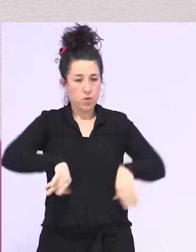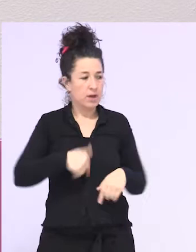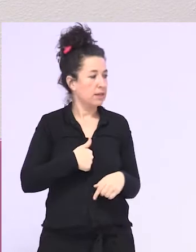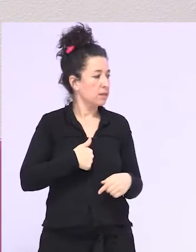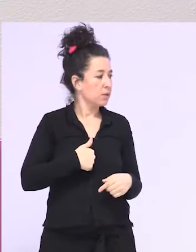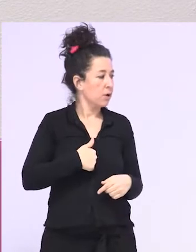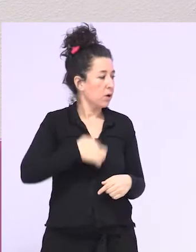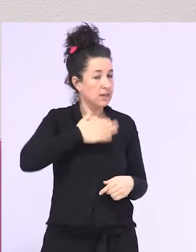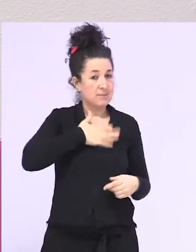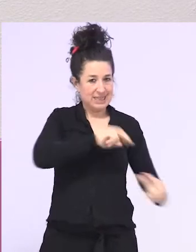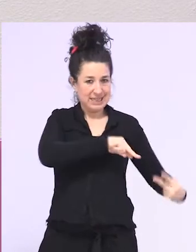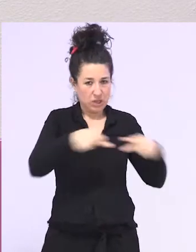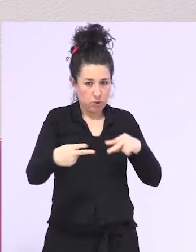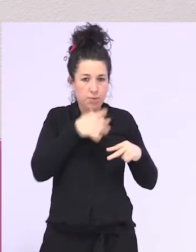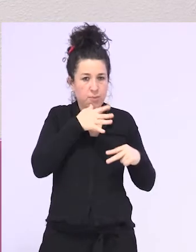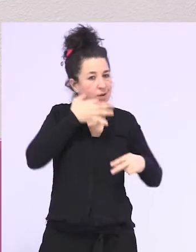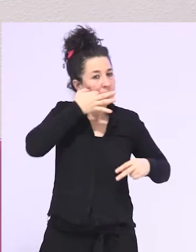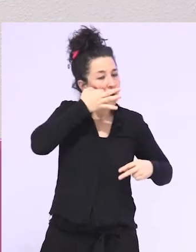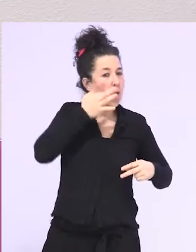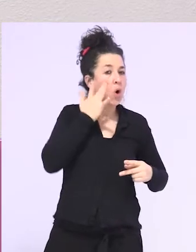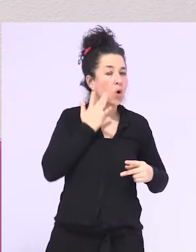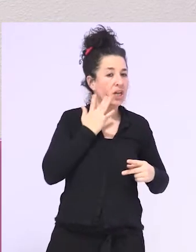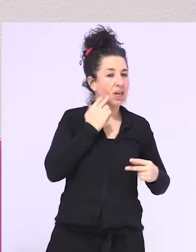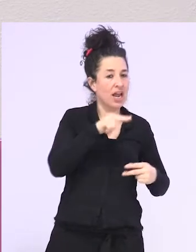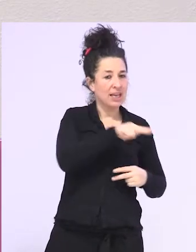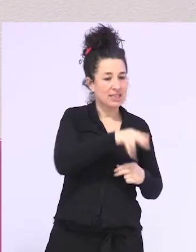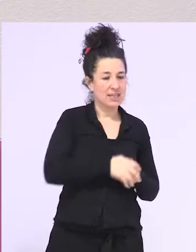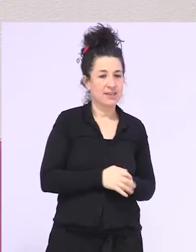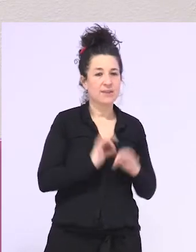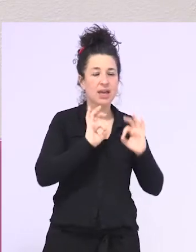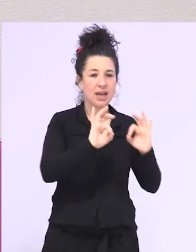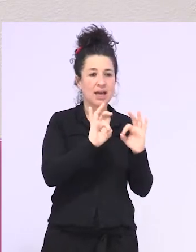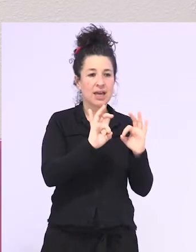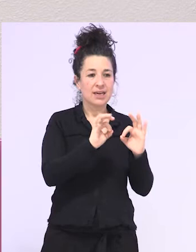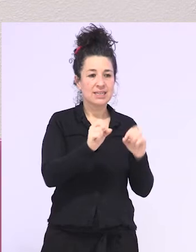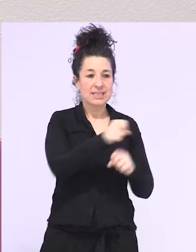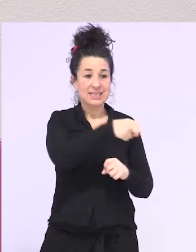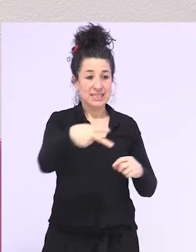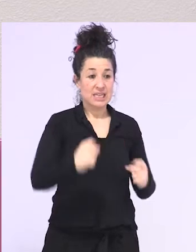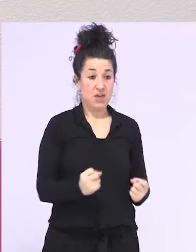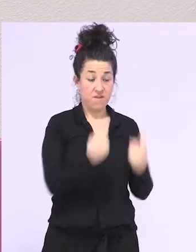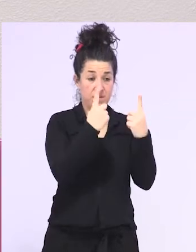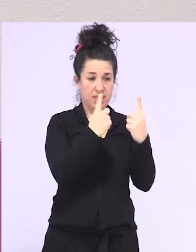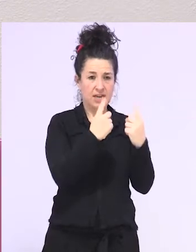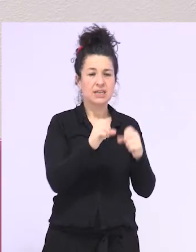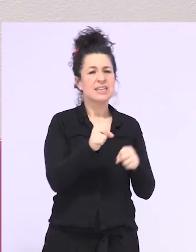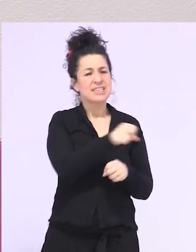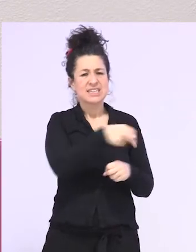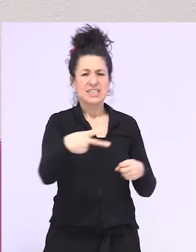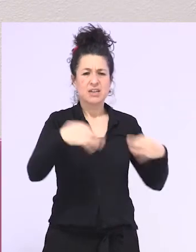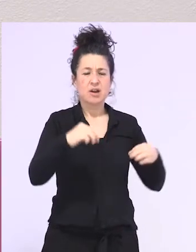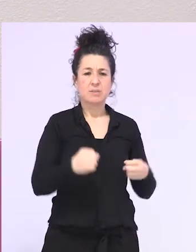jatorrizkoa gazteleraz dago. Hala dio sententzia nagusiko zati batek, ez? Sententziak dauzkate hiru zati, izaten